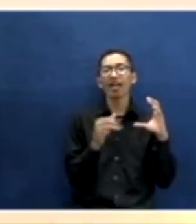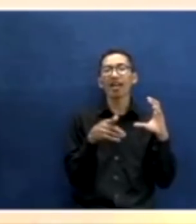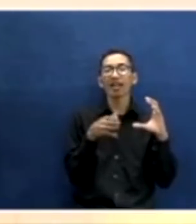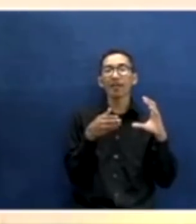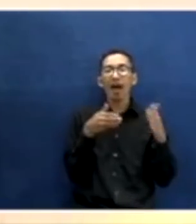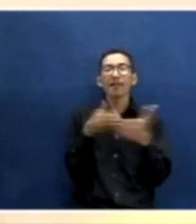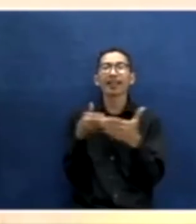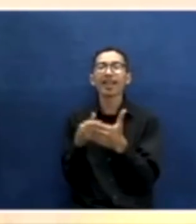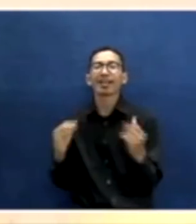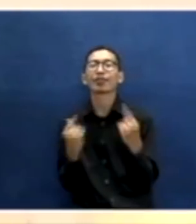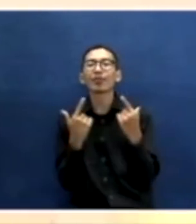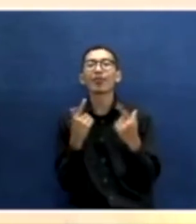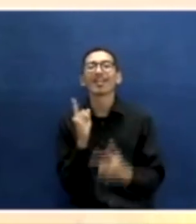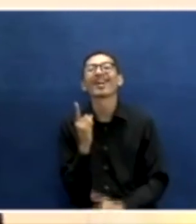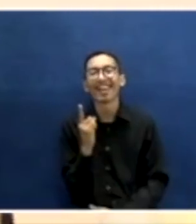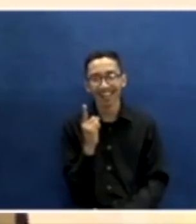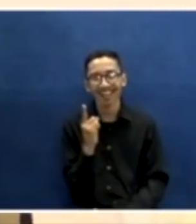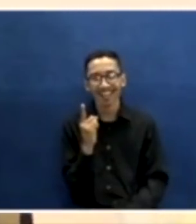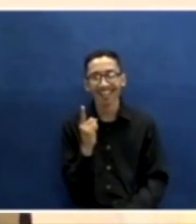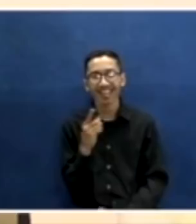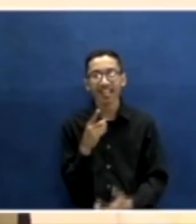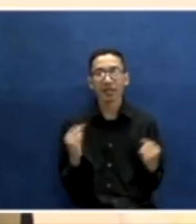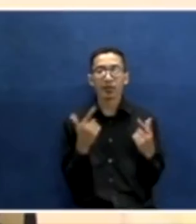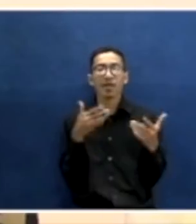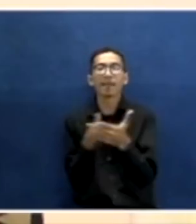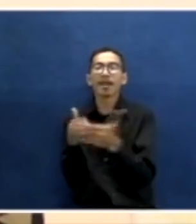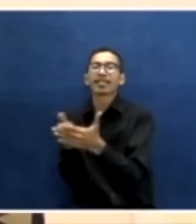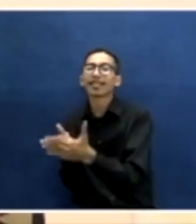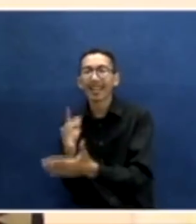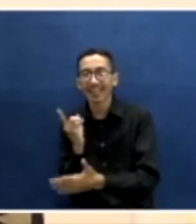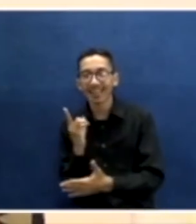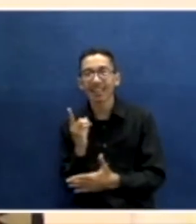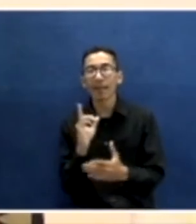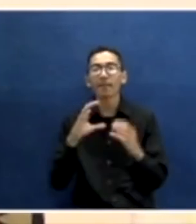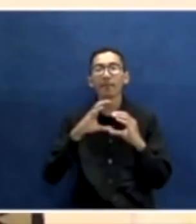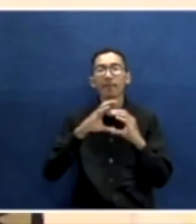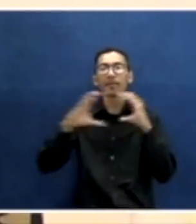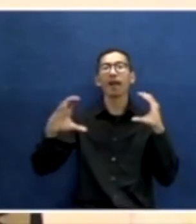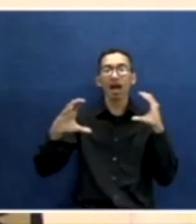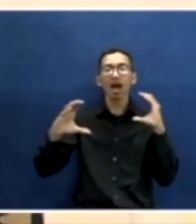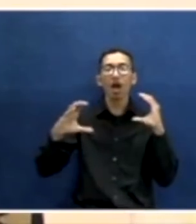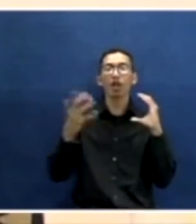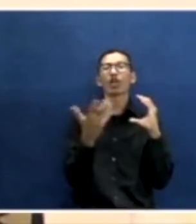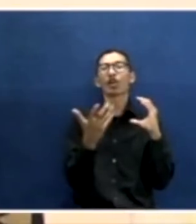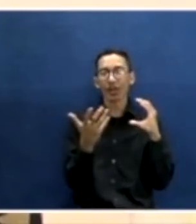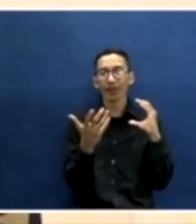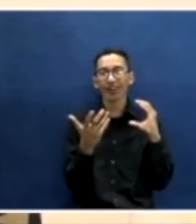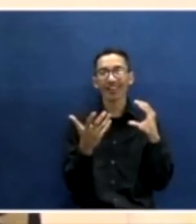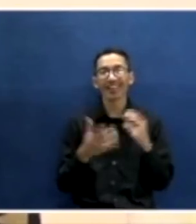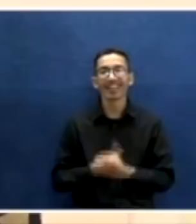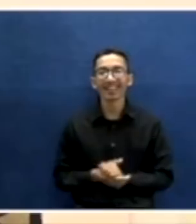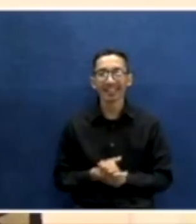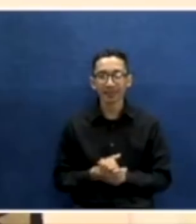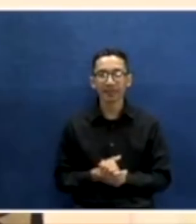tersambung dalam kehidupan kita itu menjadi kotor dan menjadi ternoda Kenapa karena pipa besarnya sudah termudah makanya Maaf ya